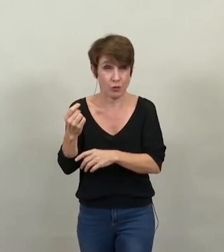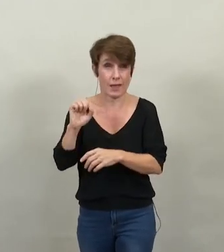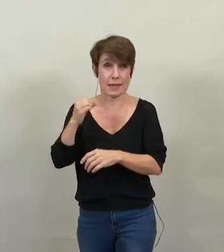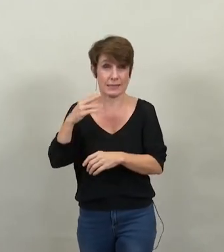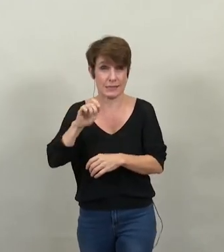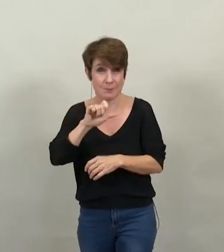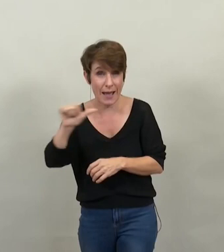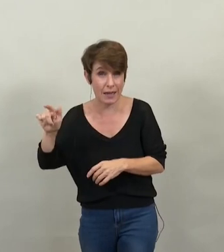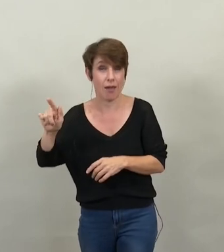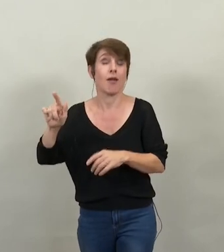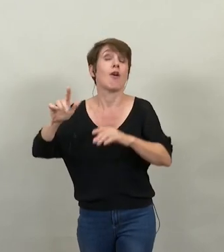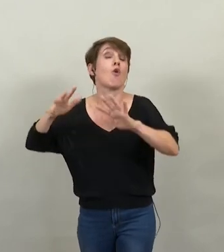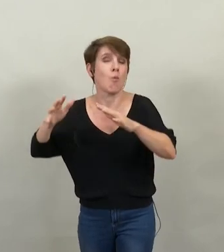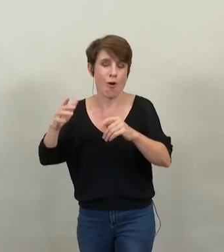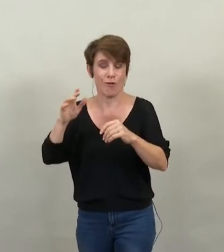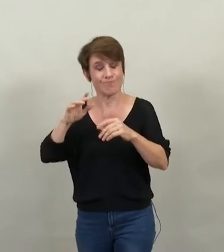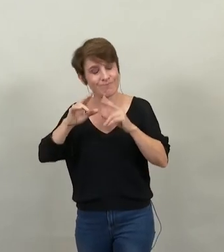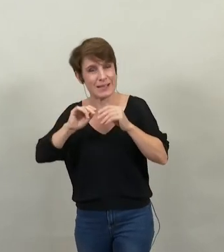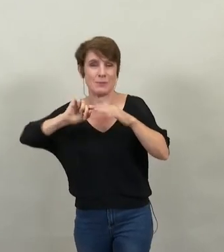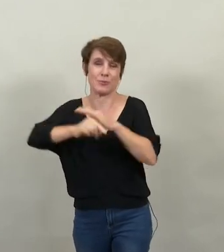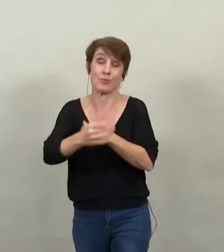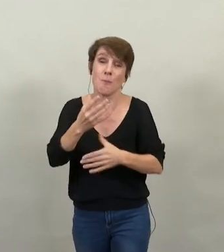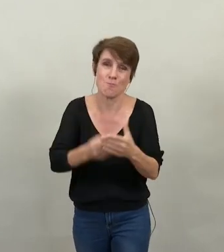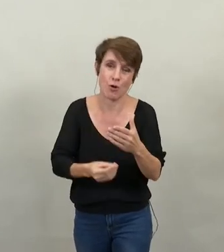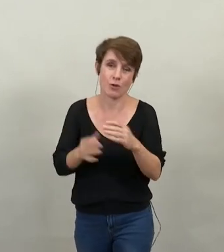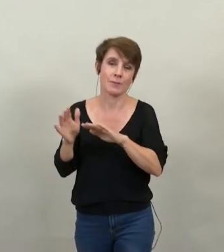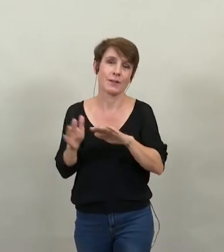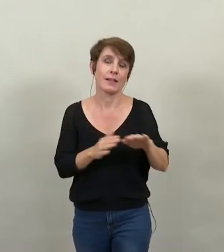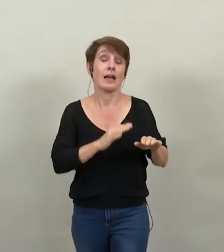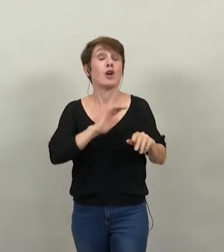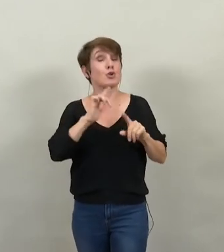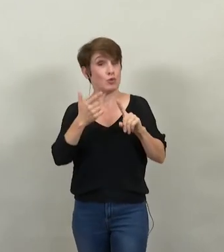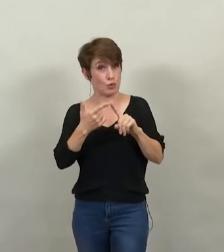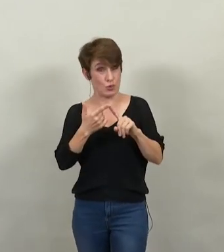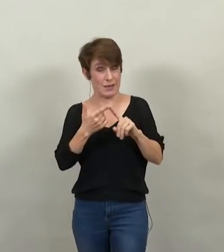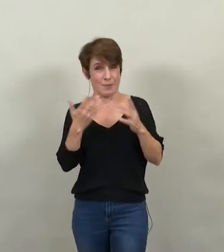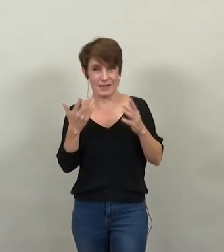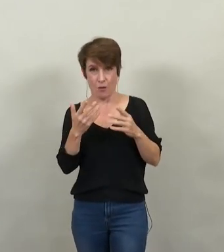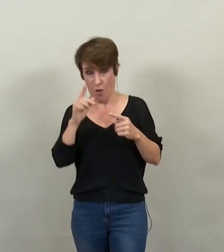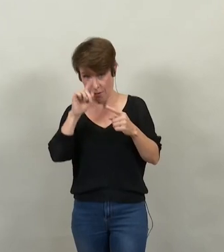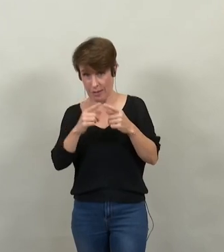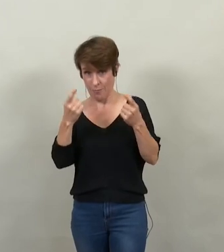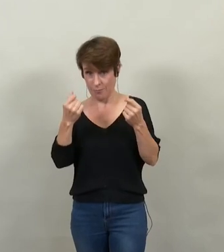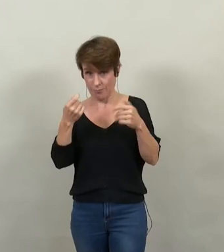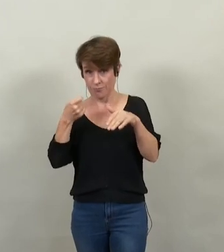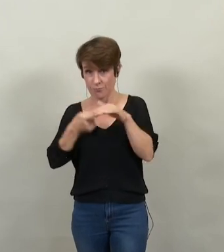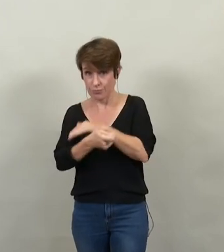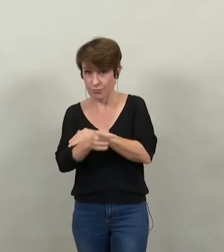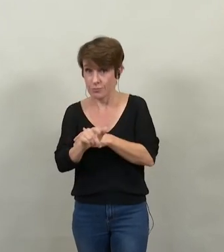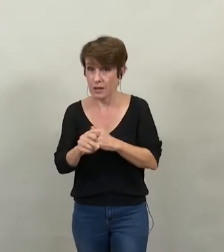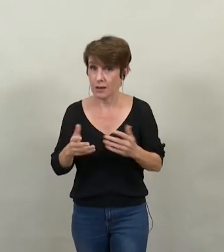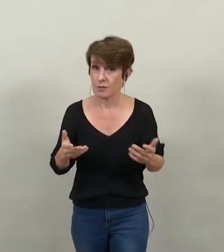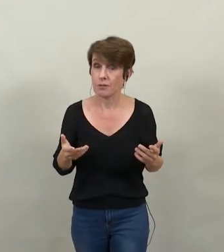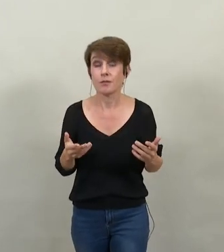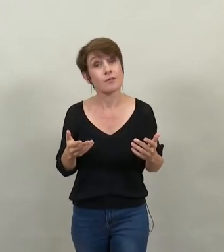sur cette question de l'école du vélo la deuxième question qui nous intéresse c'est la question du financement parce que lors de la présentation du